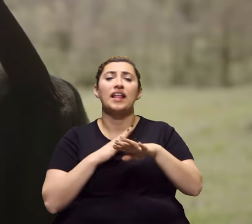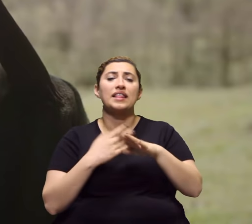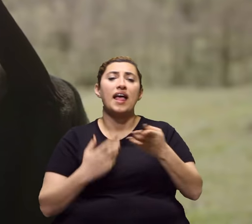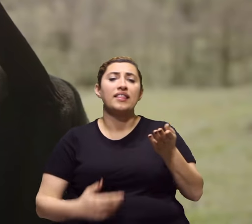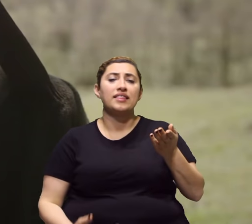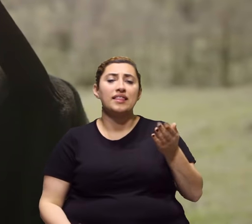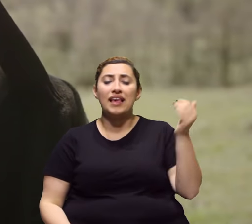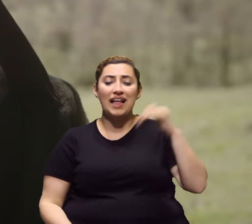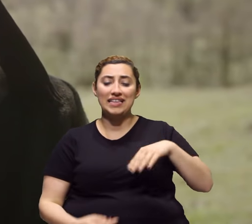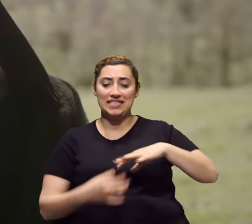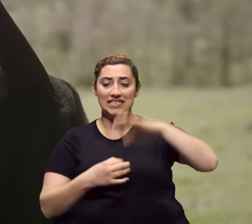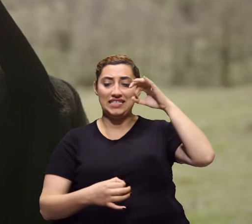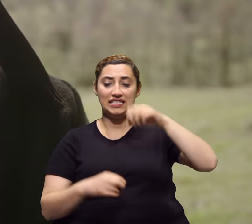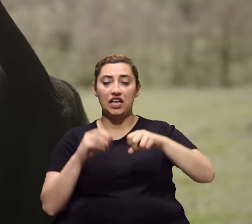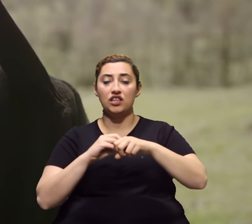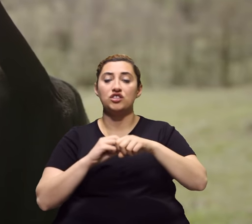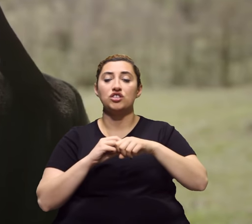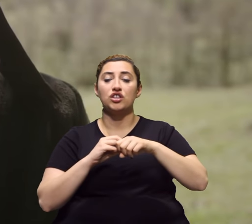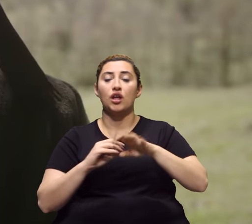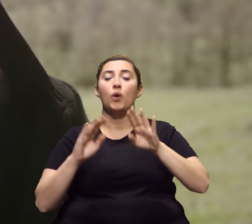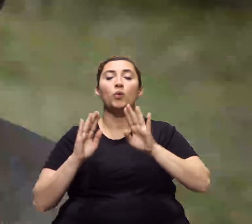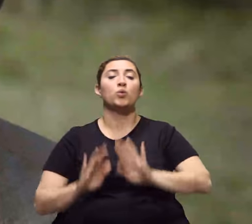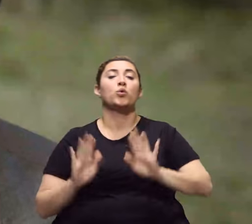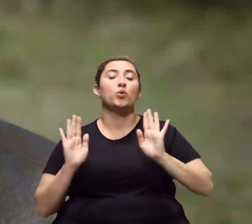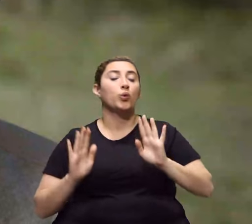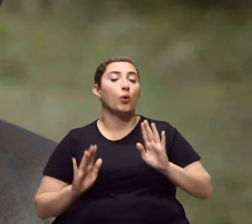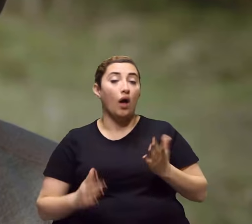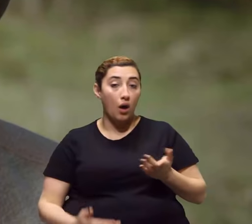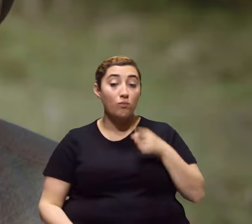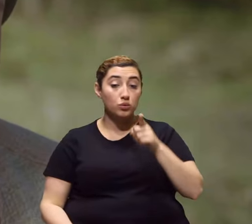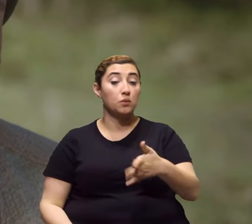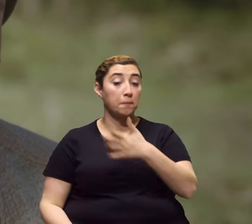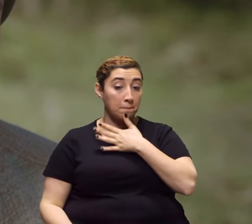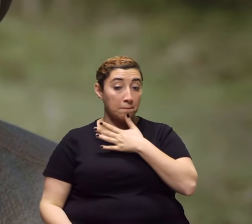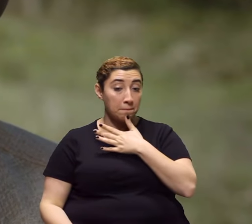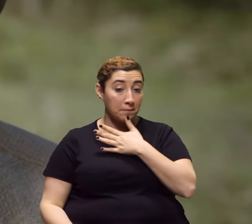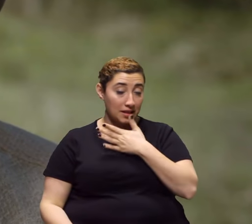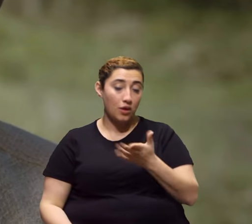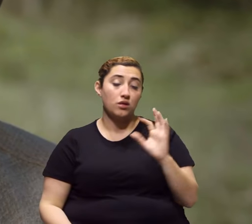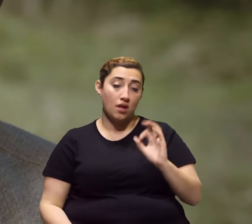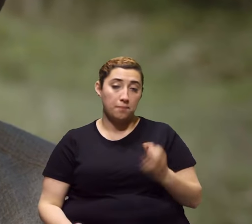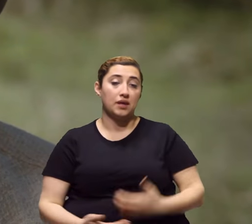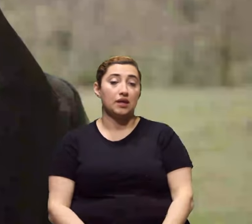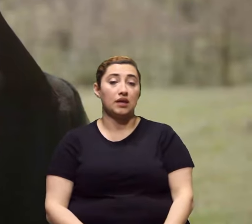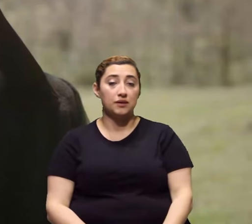de insanda durdu onca yolu? Onu bile deyi elbet.